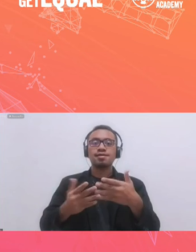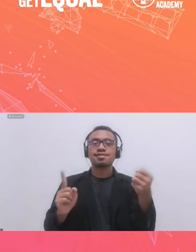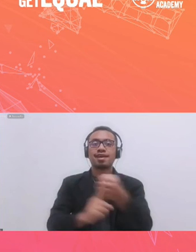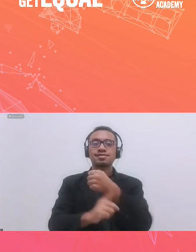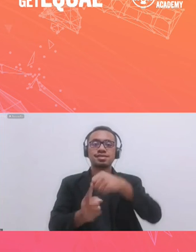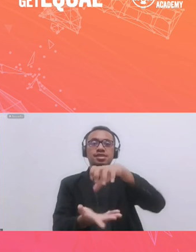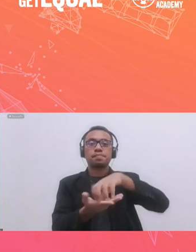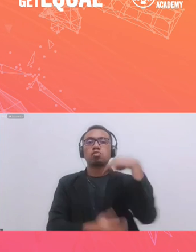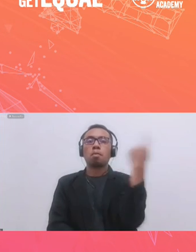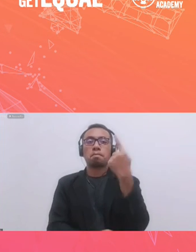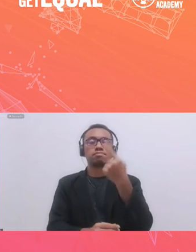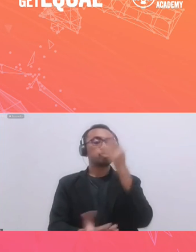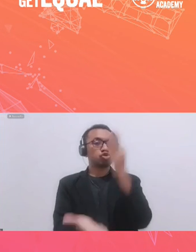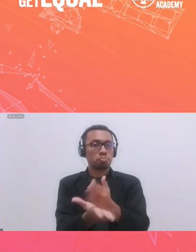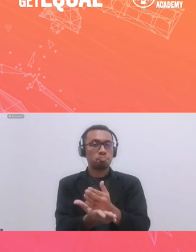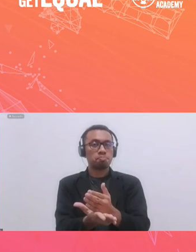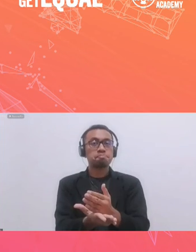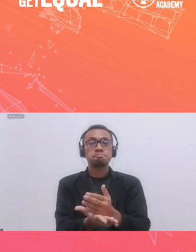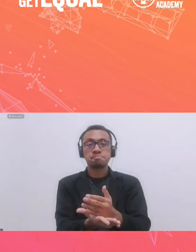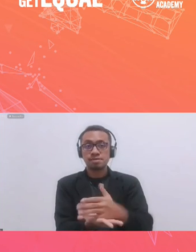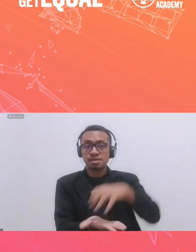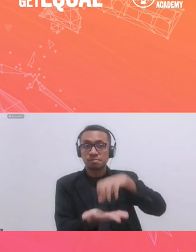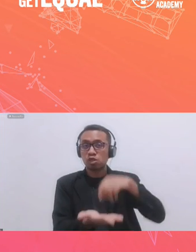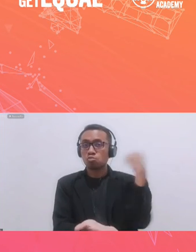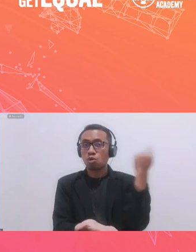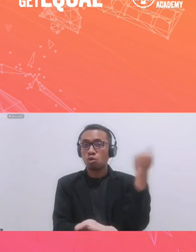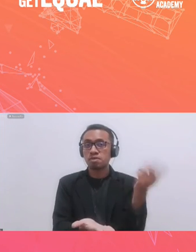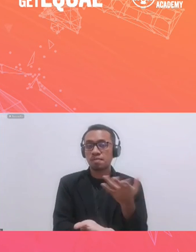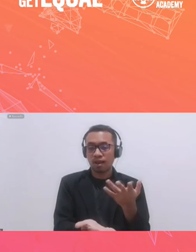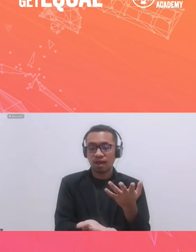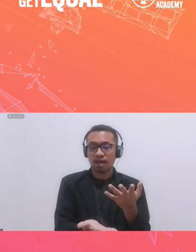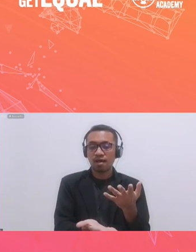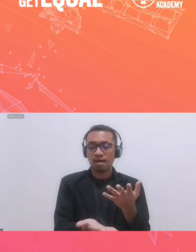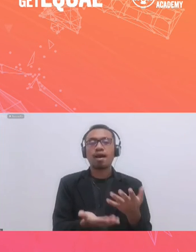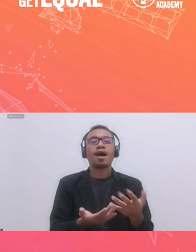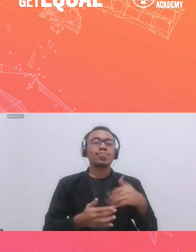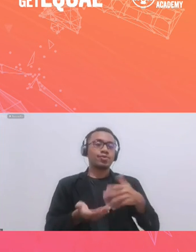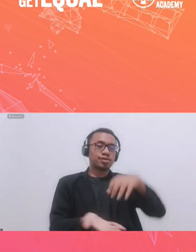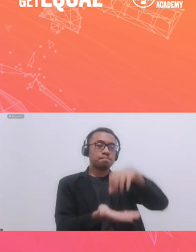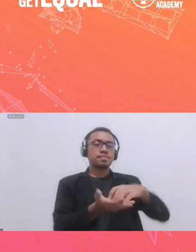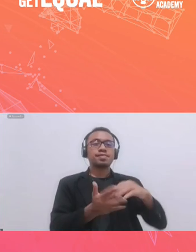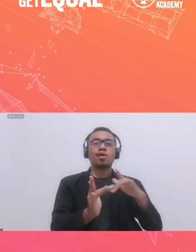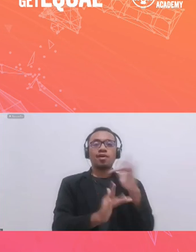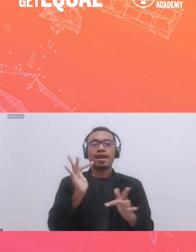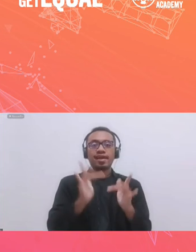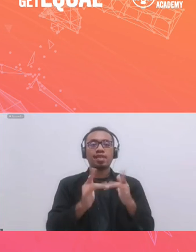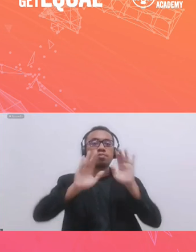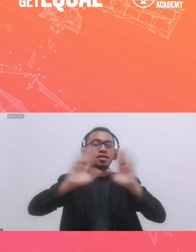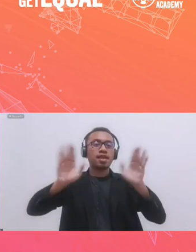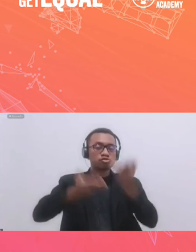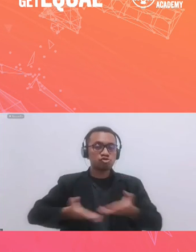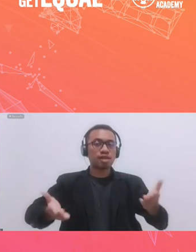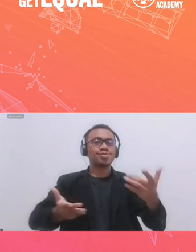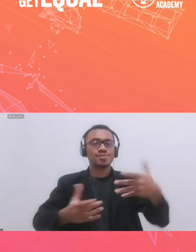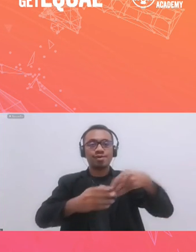publik. Termasuk salah satunya adalah di ruang publik, yaitu ruang online atau media sosial juga termasuk ruang